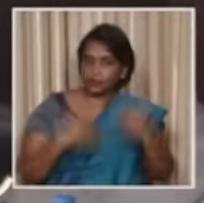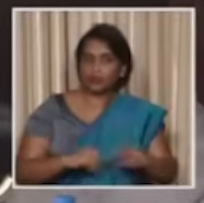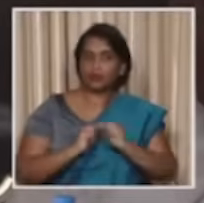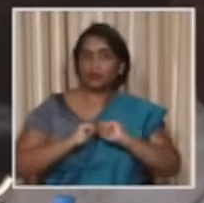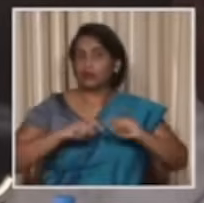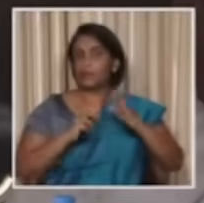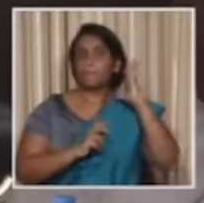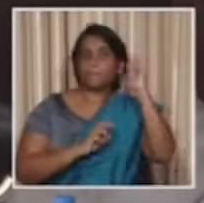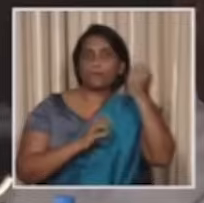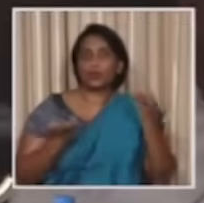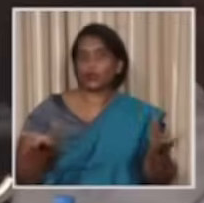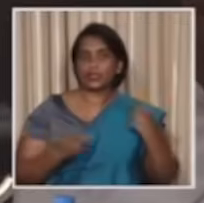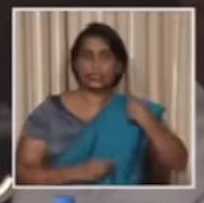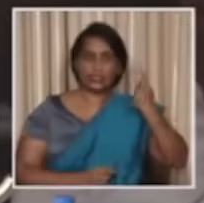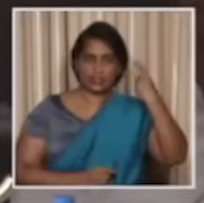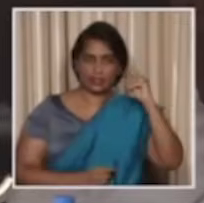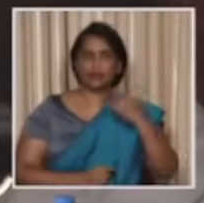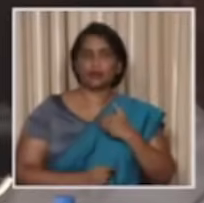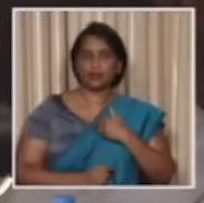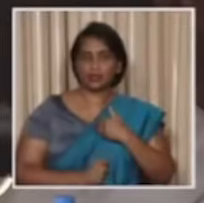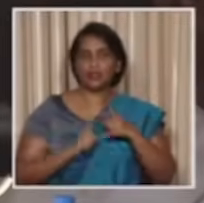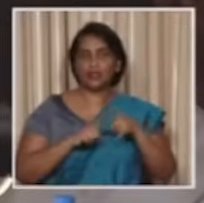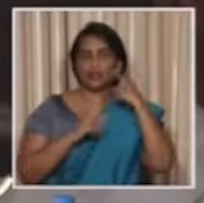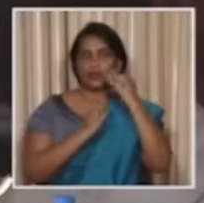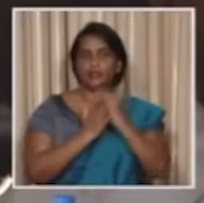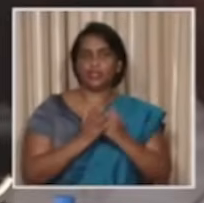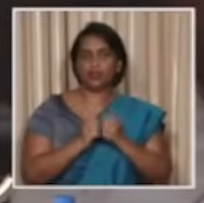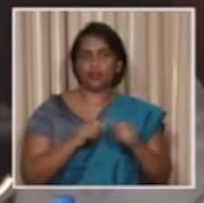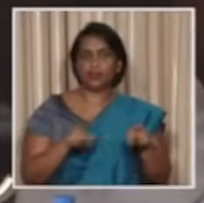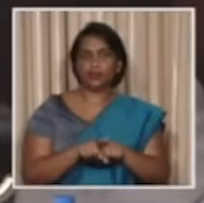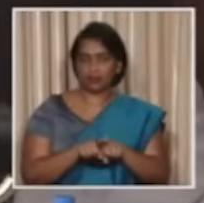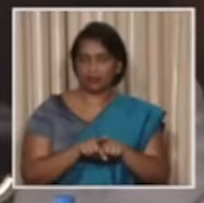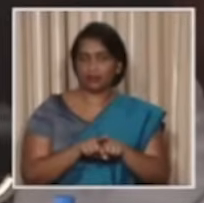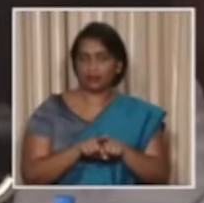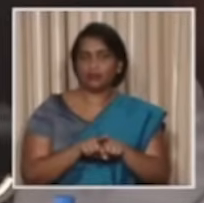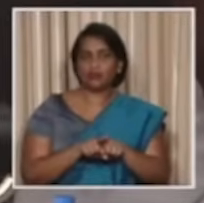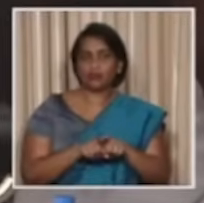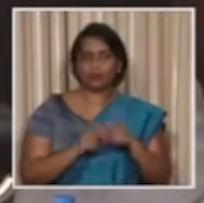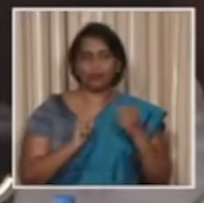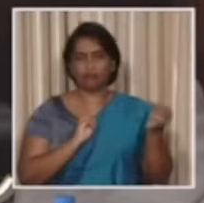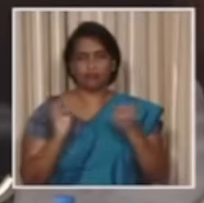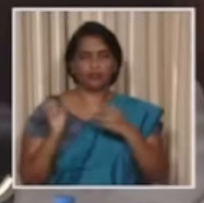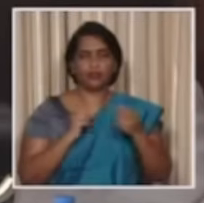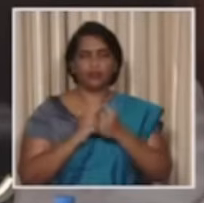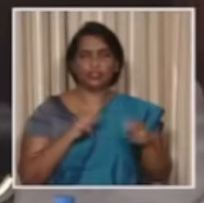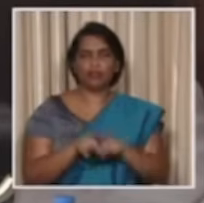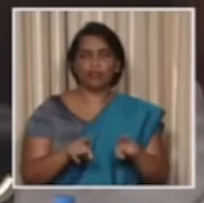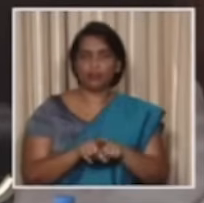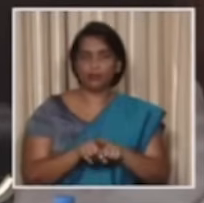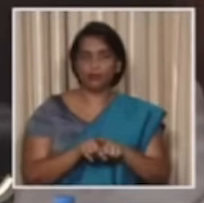ඒකේ ප්‍රතිඵලයට මොකද වුනේ? ඊයේ මම ජනාධිපතිවරයාත් එක්ක මේ පිළිබඳව වචන හෝමාරුවකුත් සිද්ධ